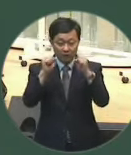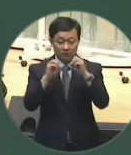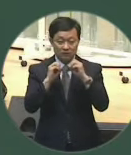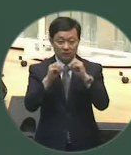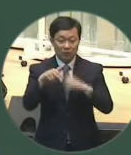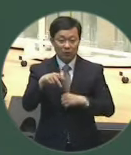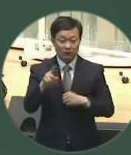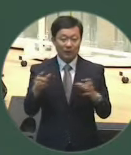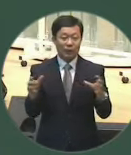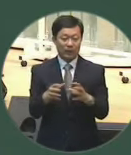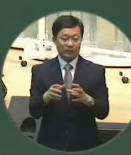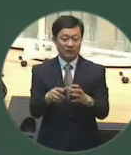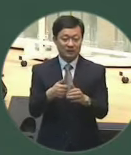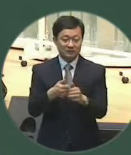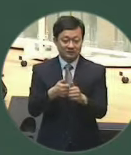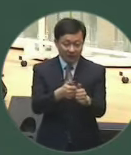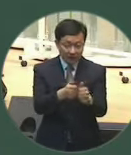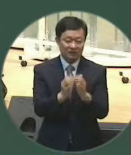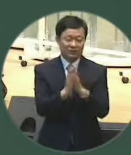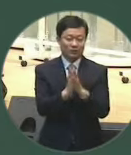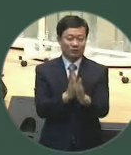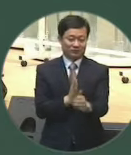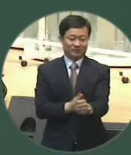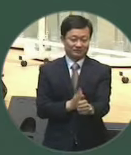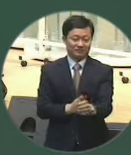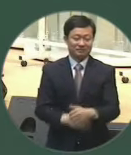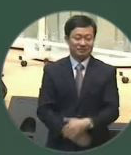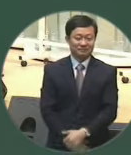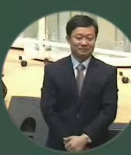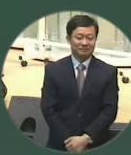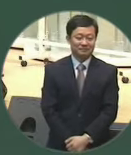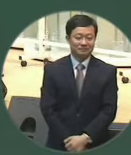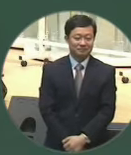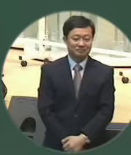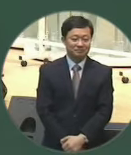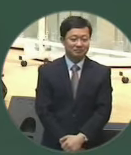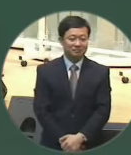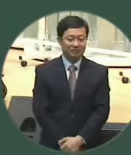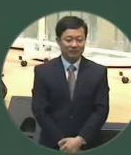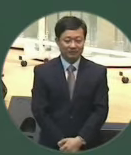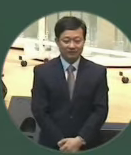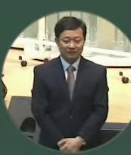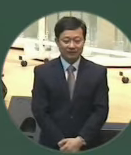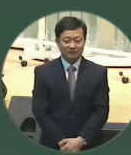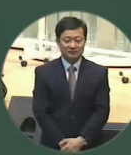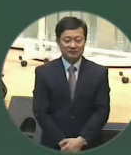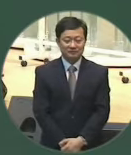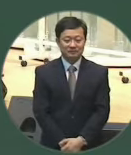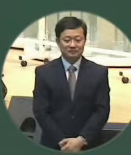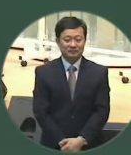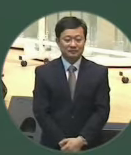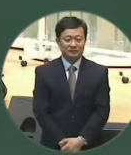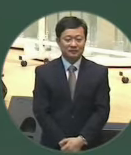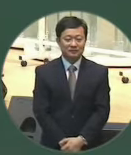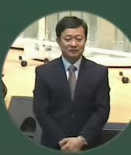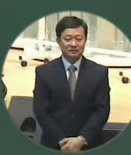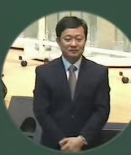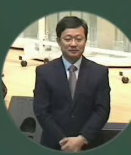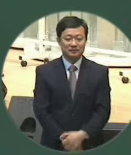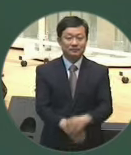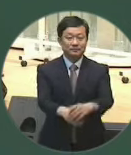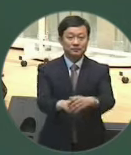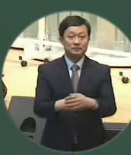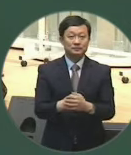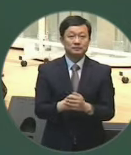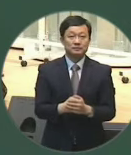모임의 기도입니다. Don't just pray for the denomination, but we are a gathering of evangelists who will save this one age.